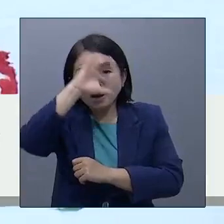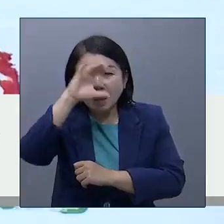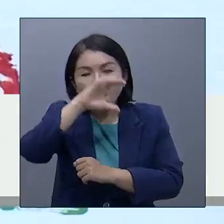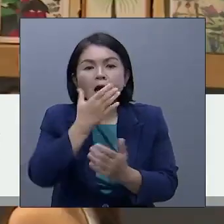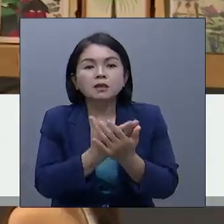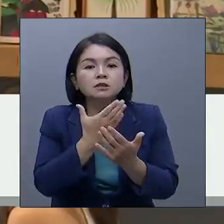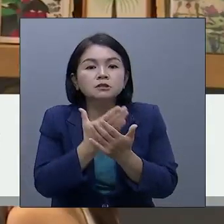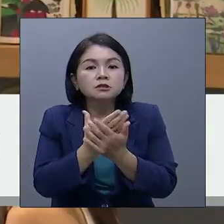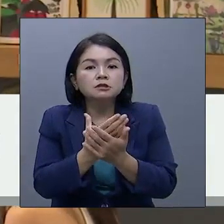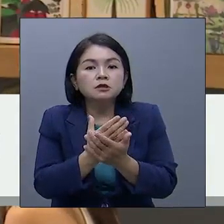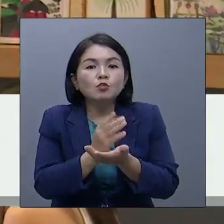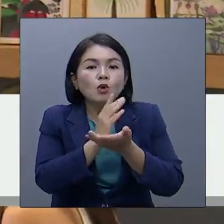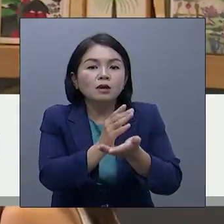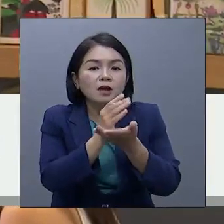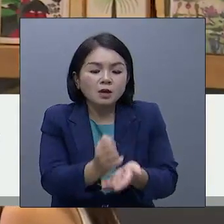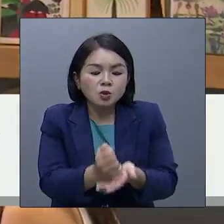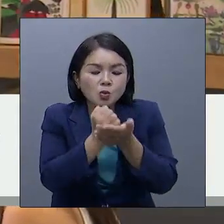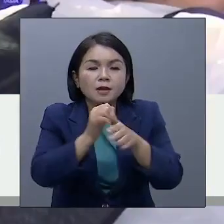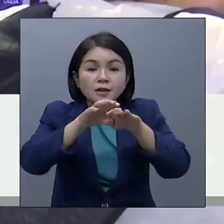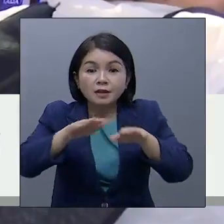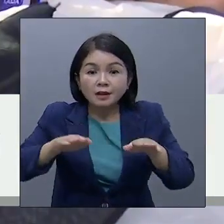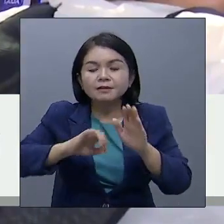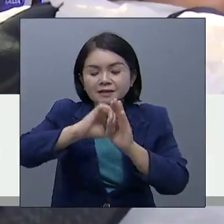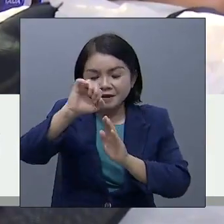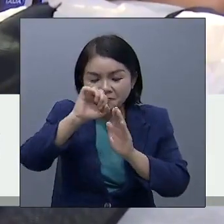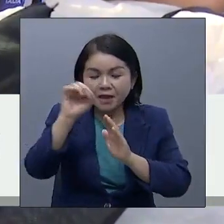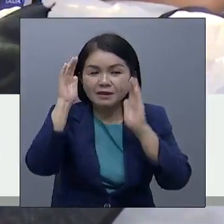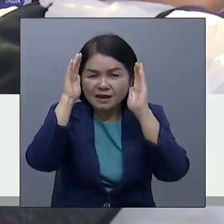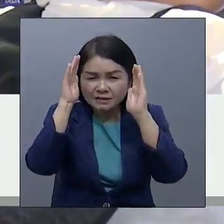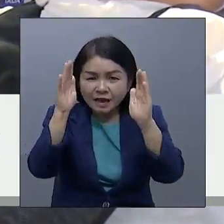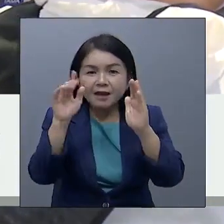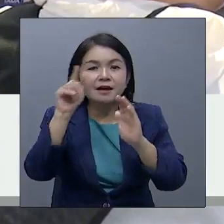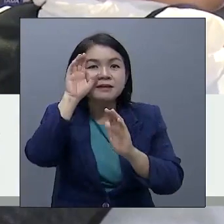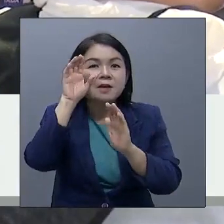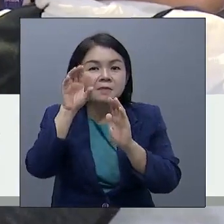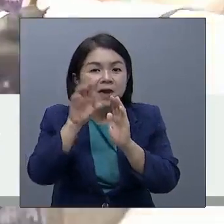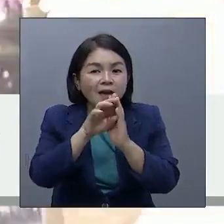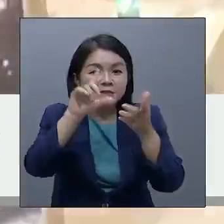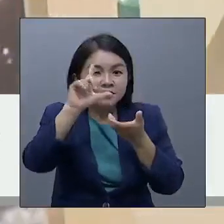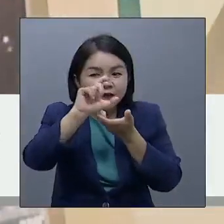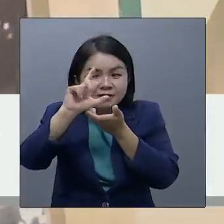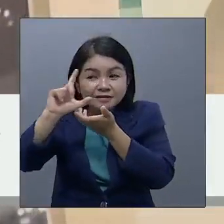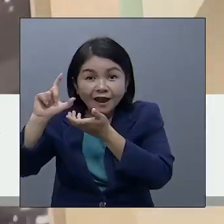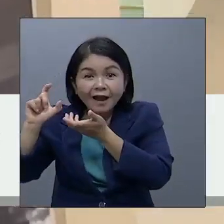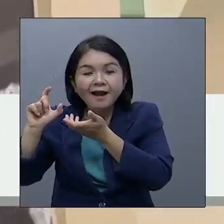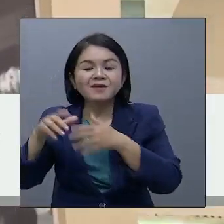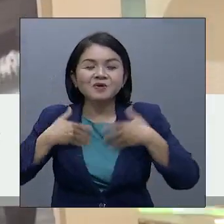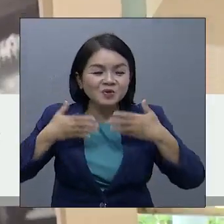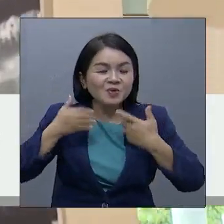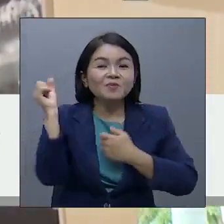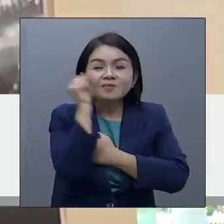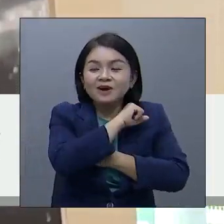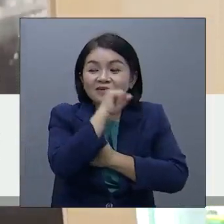ๆด้อยโอกาสที่จังหวัดเชียงใหม่และยิ่งทำเต็มที่เลยค่ะเพื่อให้งานเทศกาลภาพถ่ายการกุศลโฮปมีสีสันสนุกสนาน